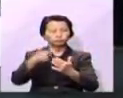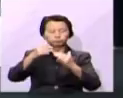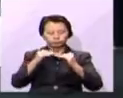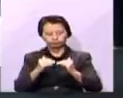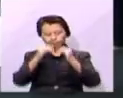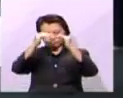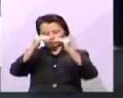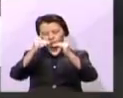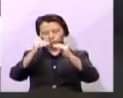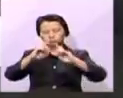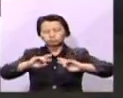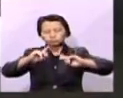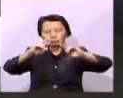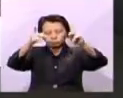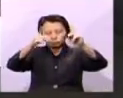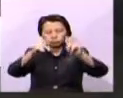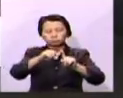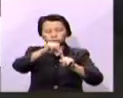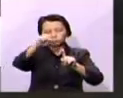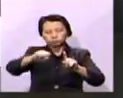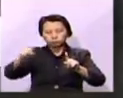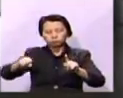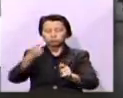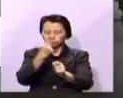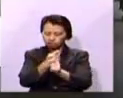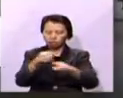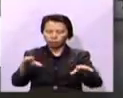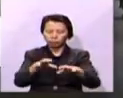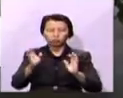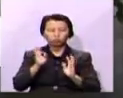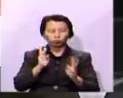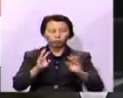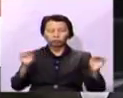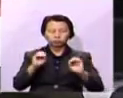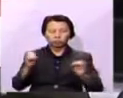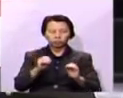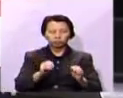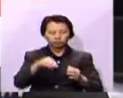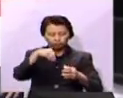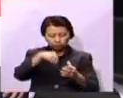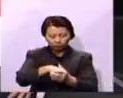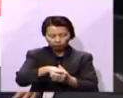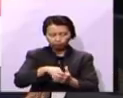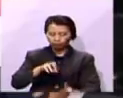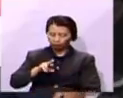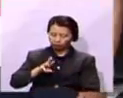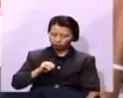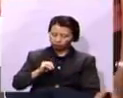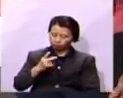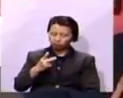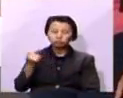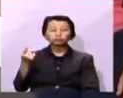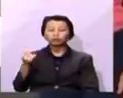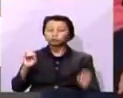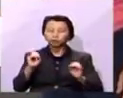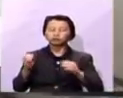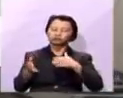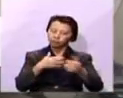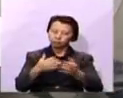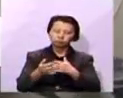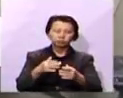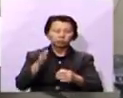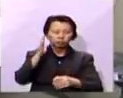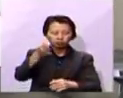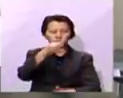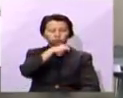taraf lapangan terbang Sandakan ini tetap dilaksana walaupun ia tiada dalam rancangan Malaysia ke-11, RMK-11. Semuanya